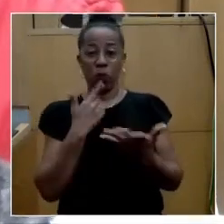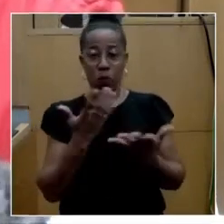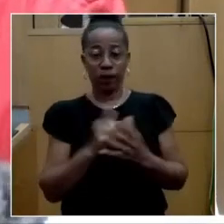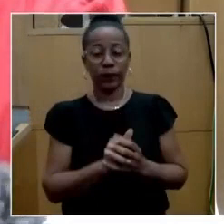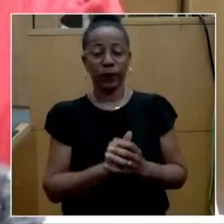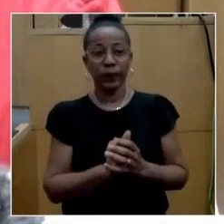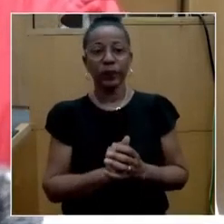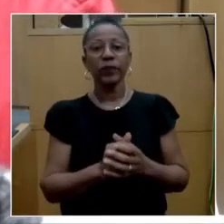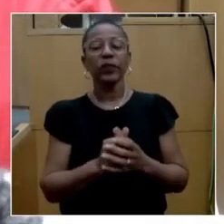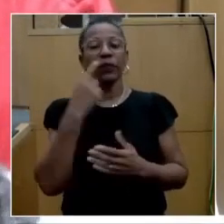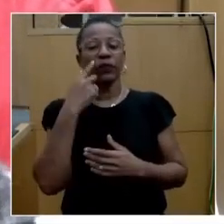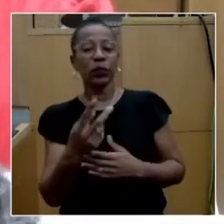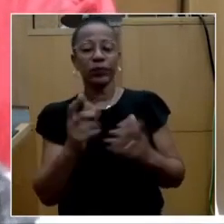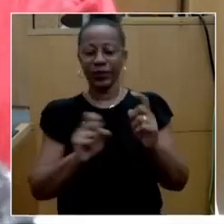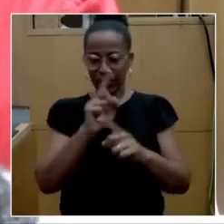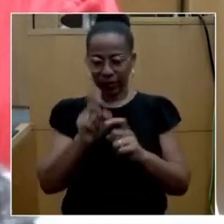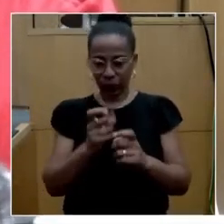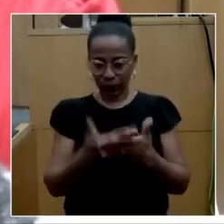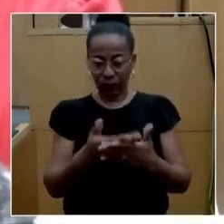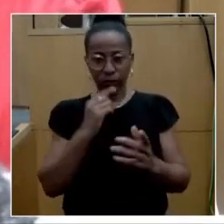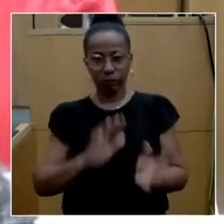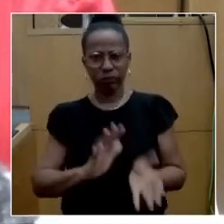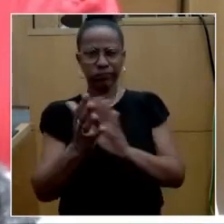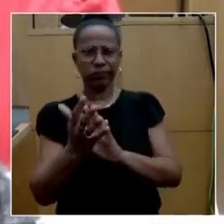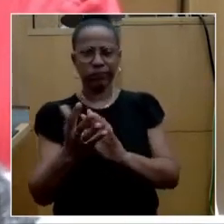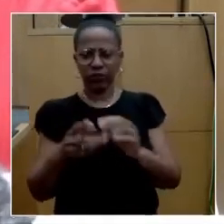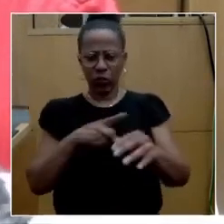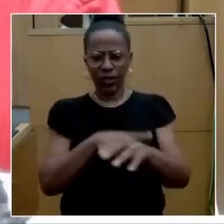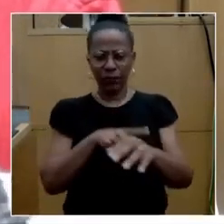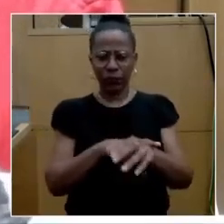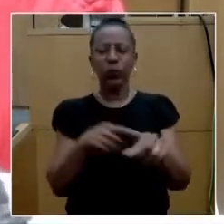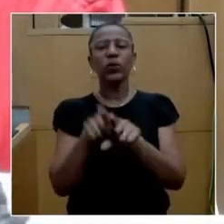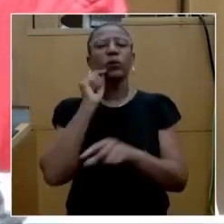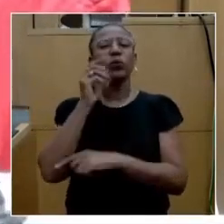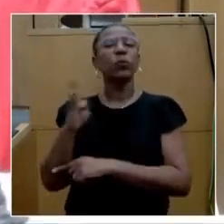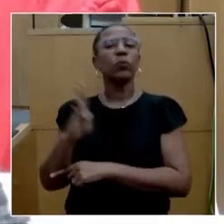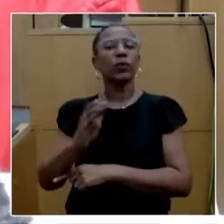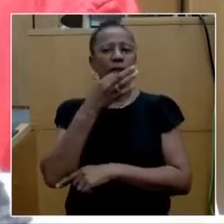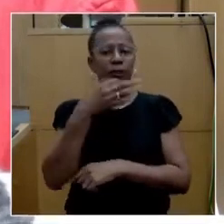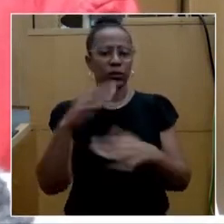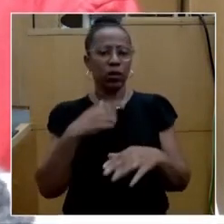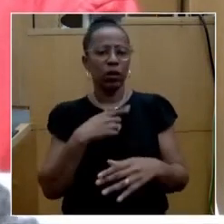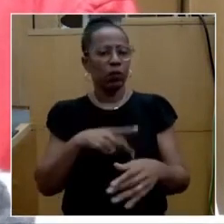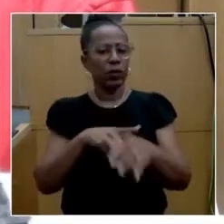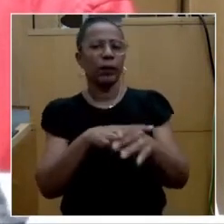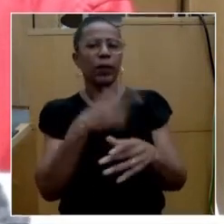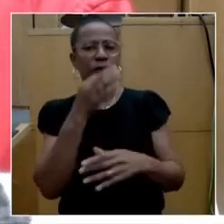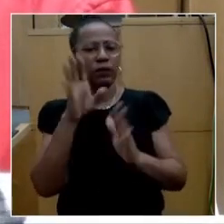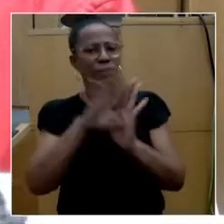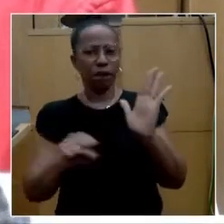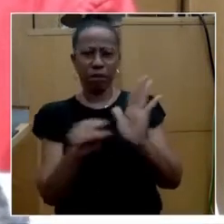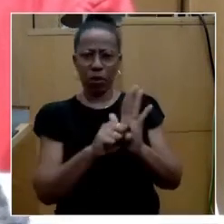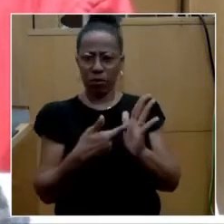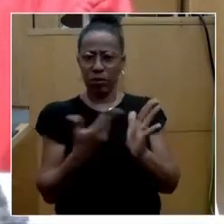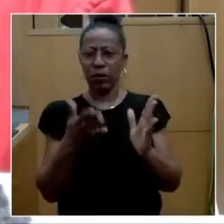une évolution de cette question. Au départ, et le collègue Boutrin l'a rappelé, il s'agissait d'un emblème et